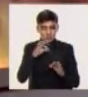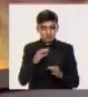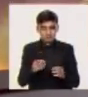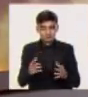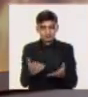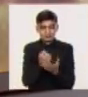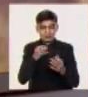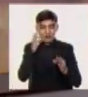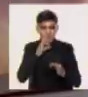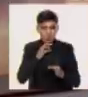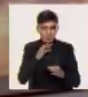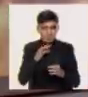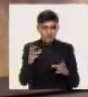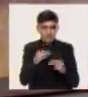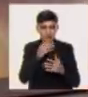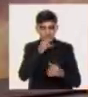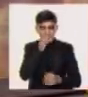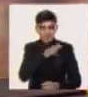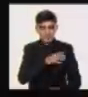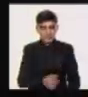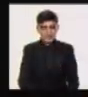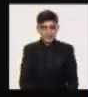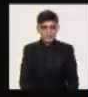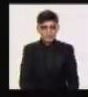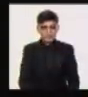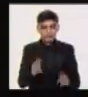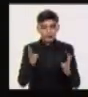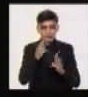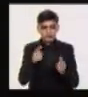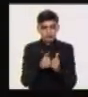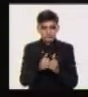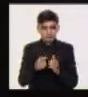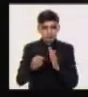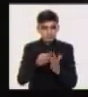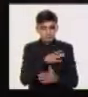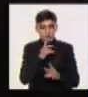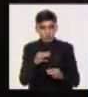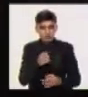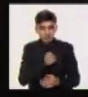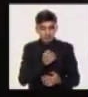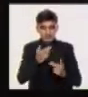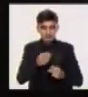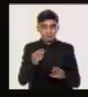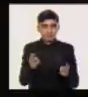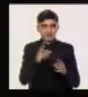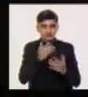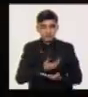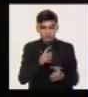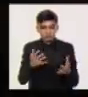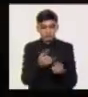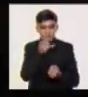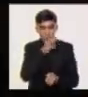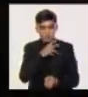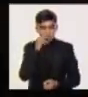шансов на спасение, рассказали пожарные. Пожарных вызвали соседи, но, к сожалению, спасти жильцов не смогли.